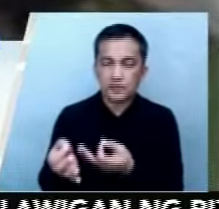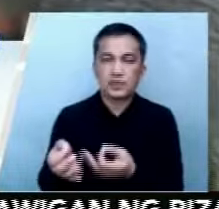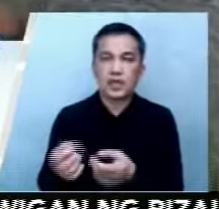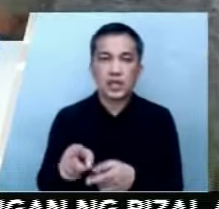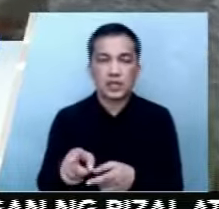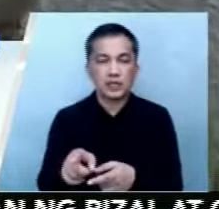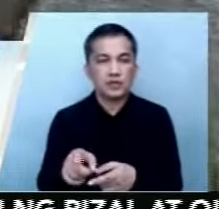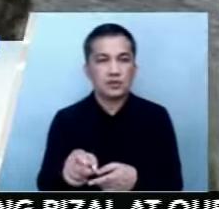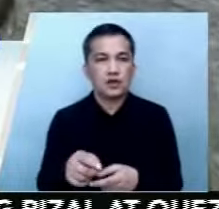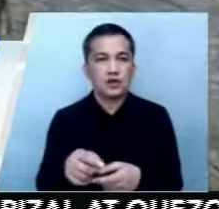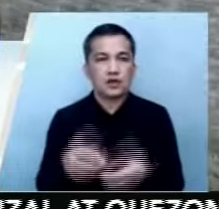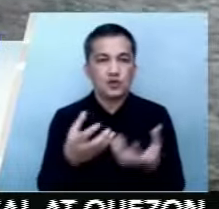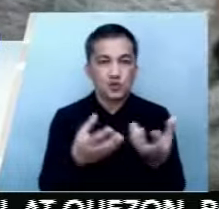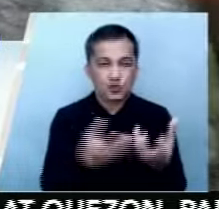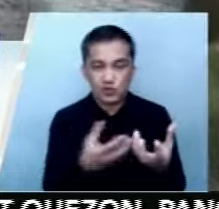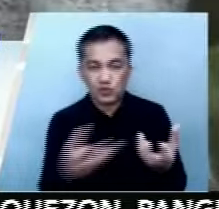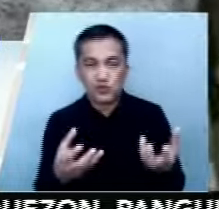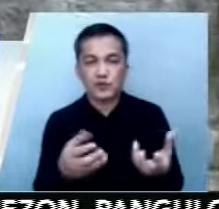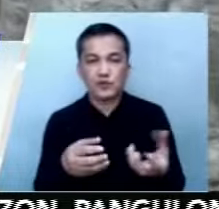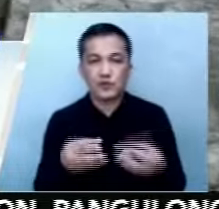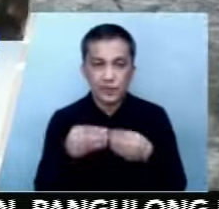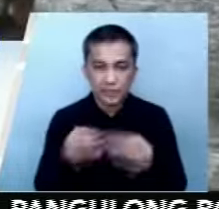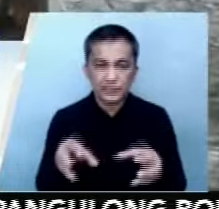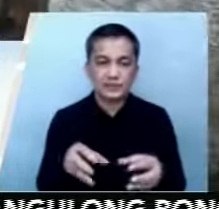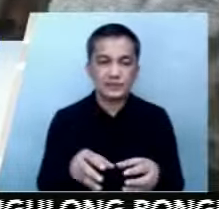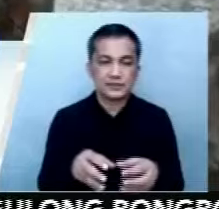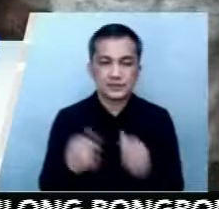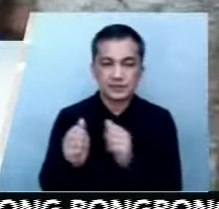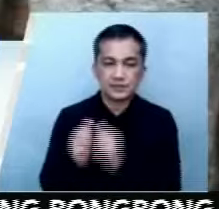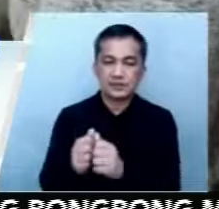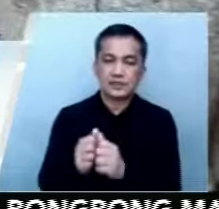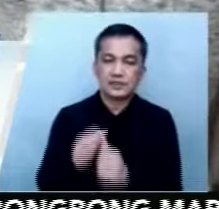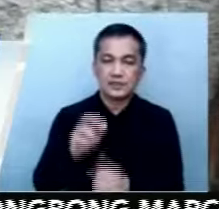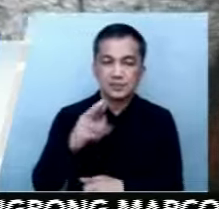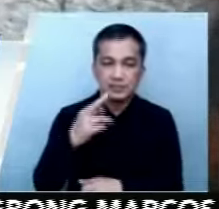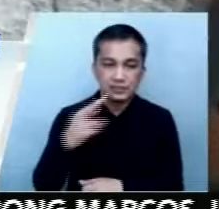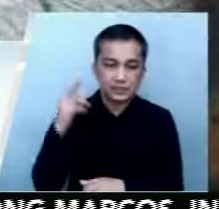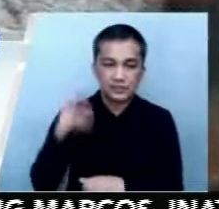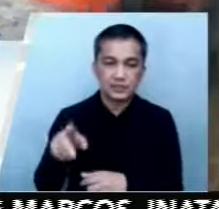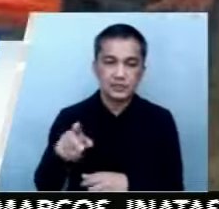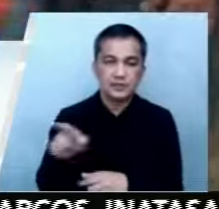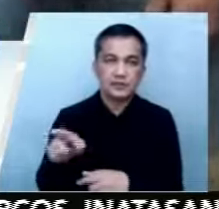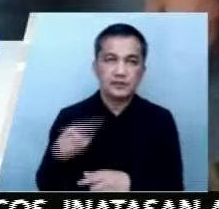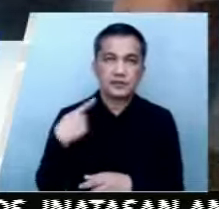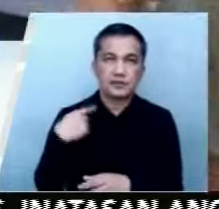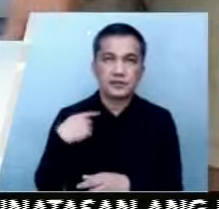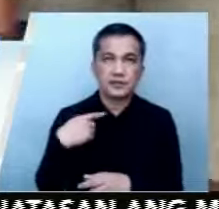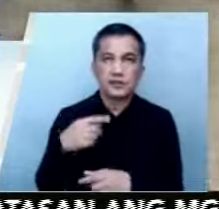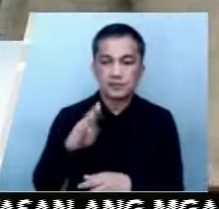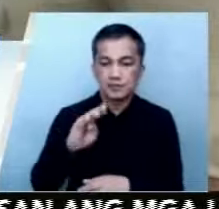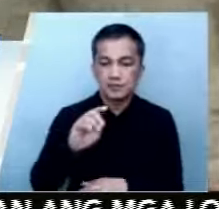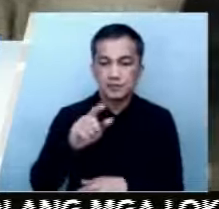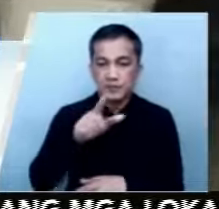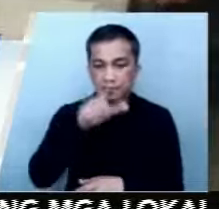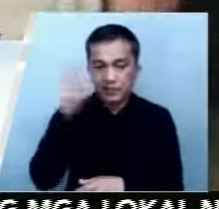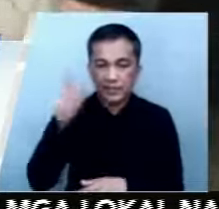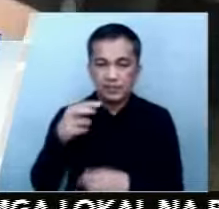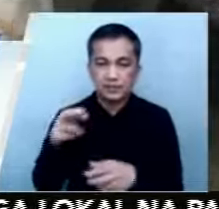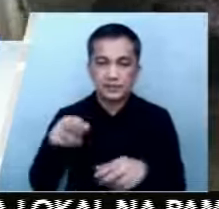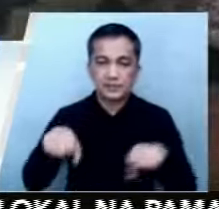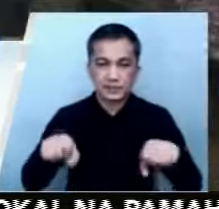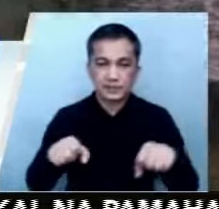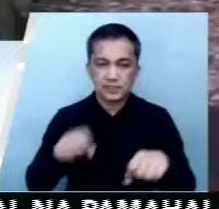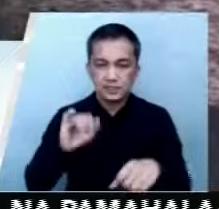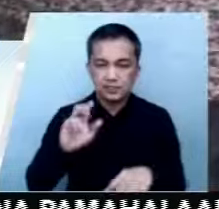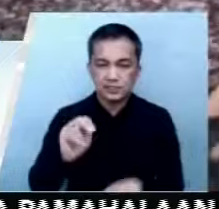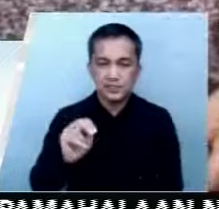itlog. Sinamahan naman tayo sa San Mateo Rizal ng mga bider ng Black Rider na sina John Lucas at Ruru